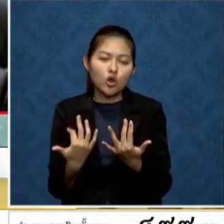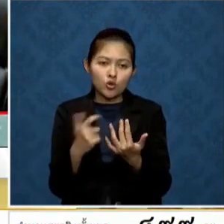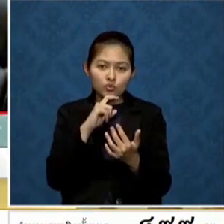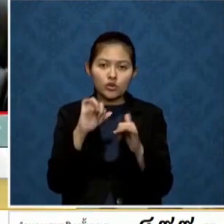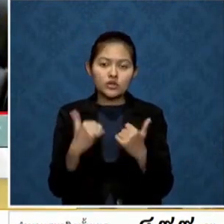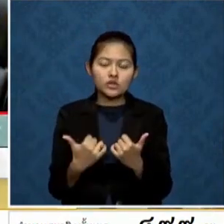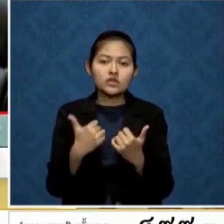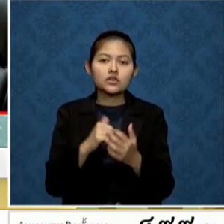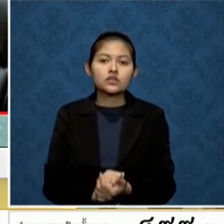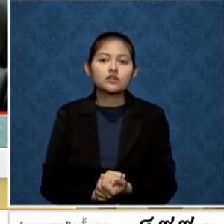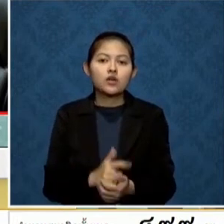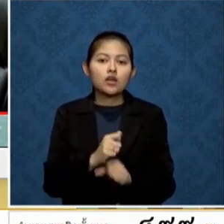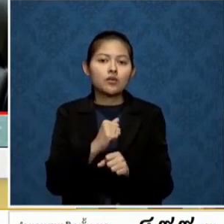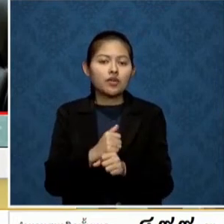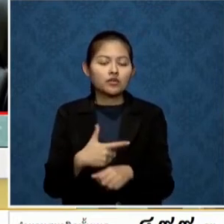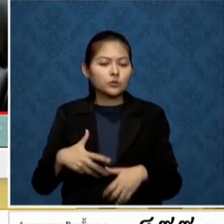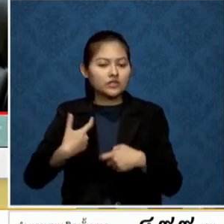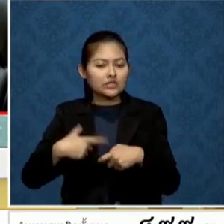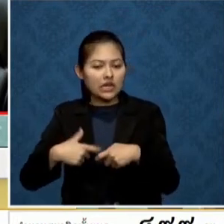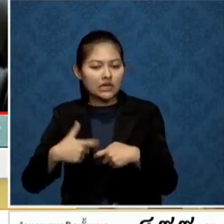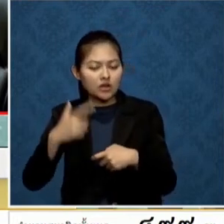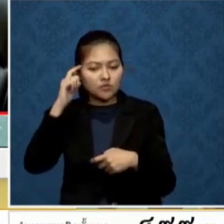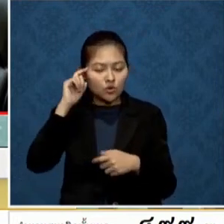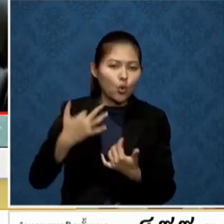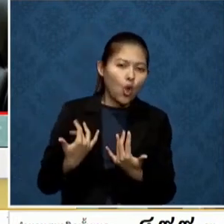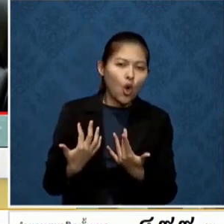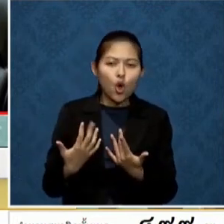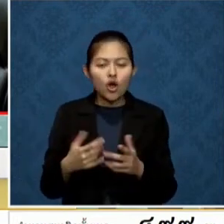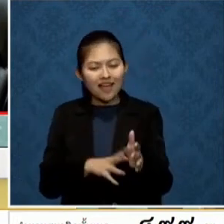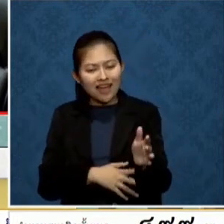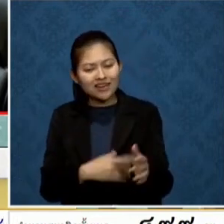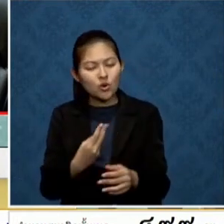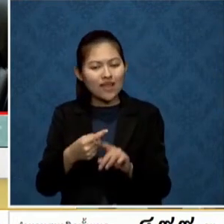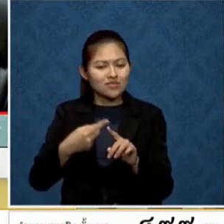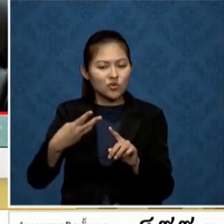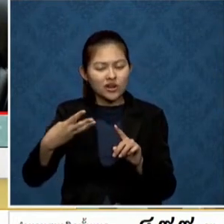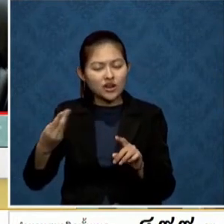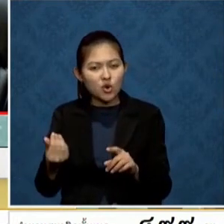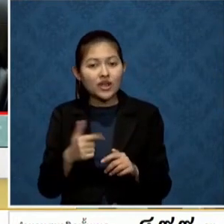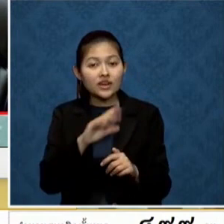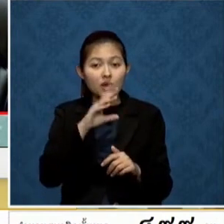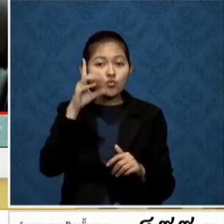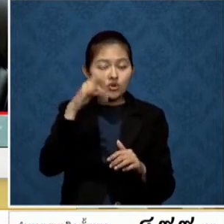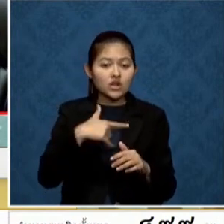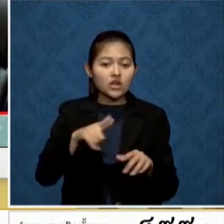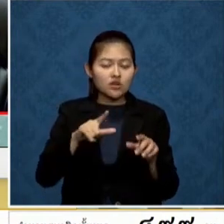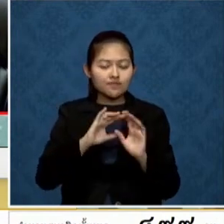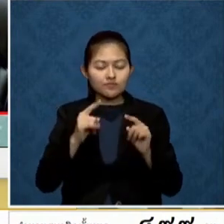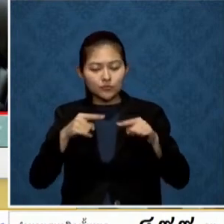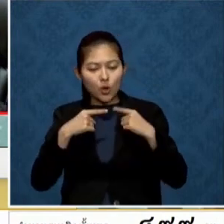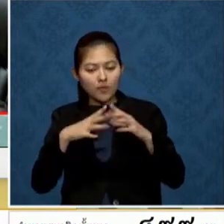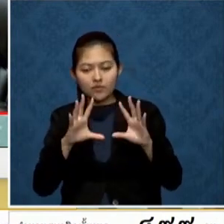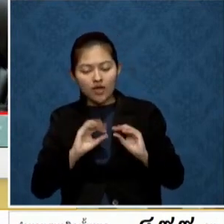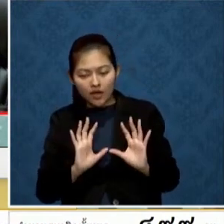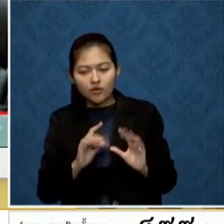แต่สิ่งที่ผมทำงานต่อลำบากคือผมไม่รู้ว่าผมควรจะรอถึงเมื่อไหร่แน่นอนถ้าท่านพรุ่งนี้ท่านปฏิเสธมาเลยก็ได้คำตอบชัดเจนผมก็